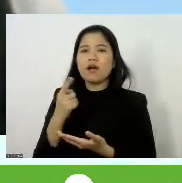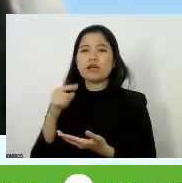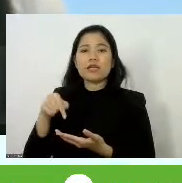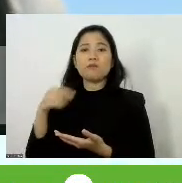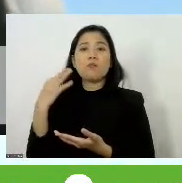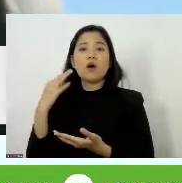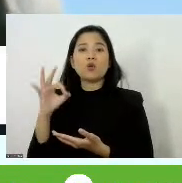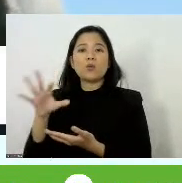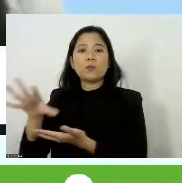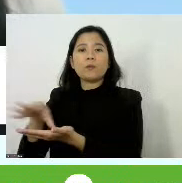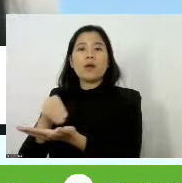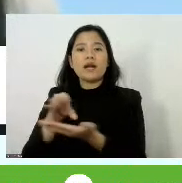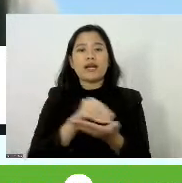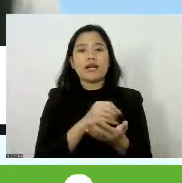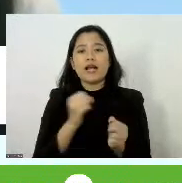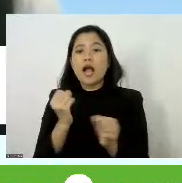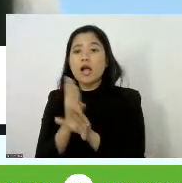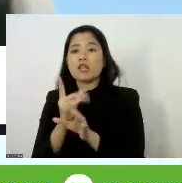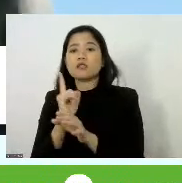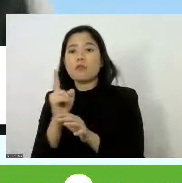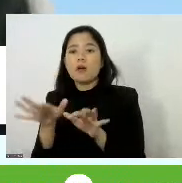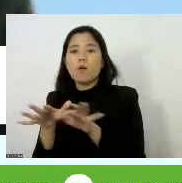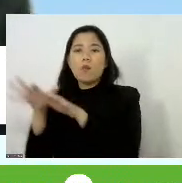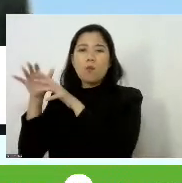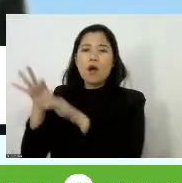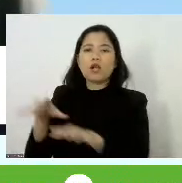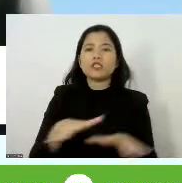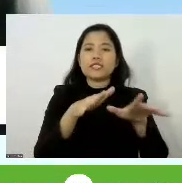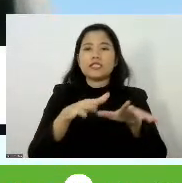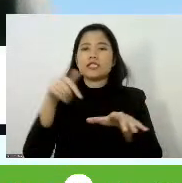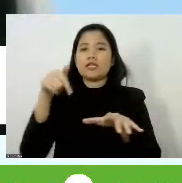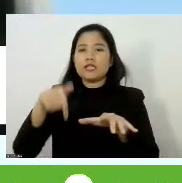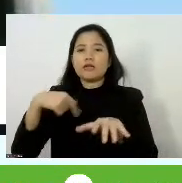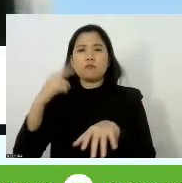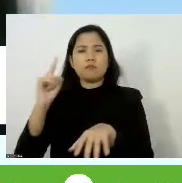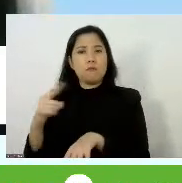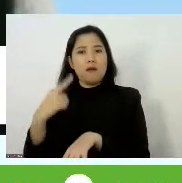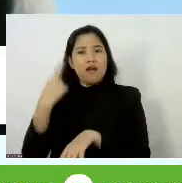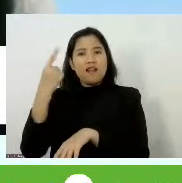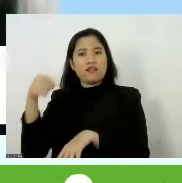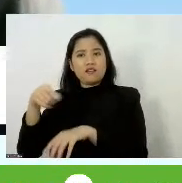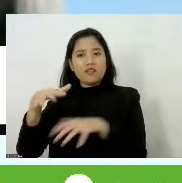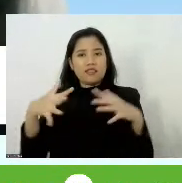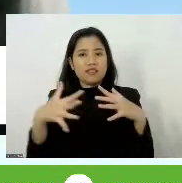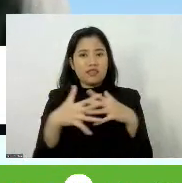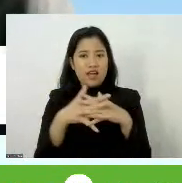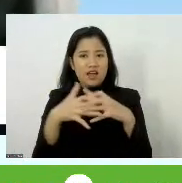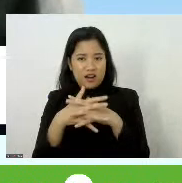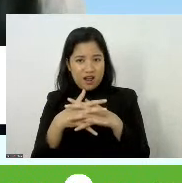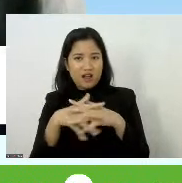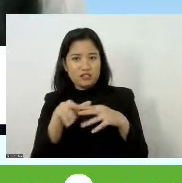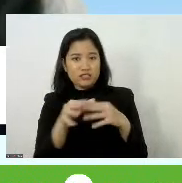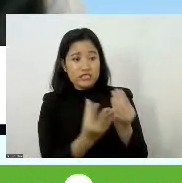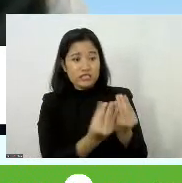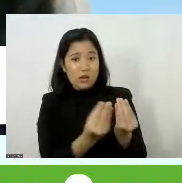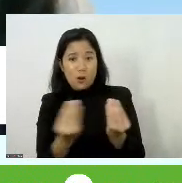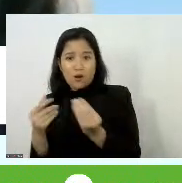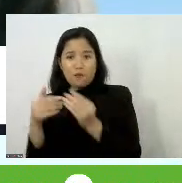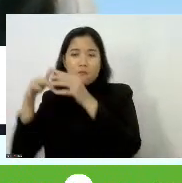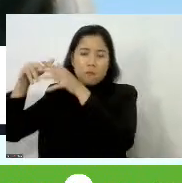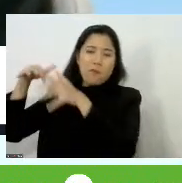ini itu gagal karena banjir dan Ini pertama kalinya seumur hidupnya tanahnya itu salahnya itu banjir